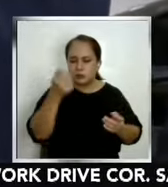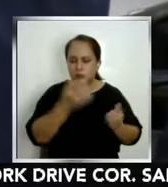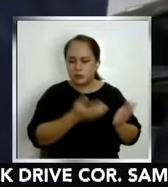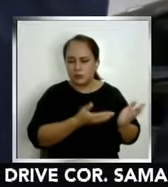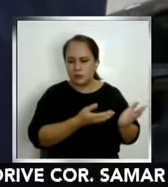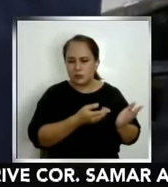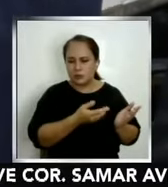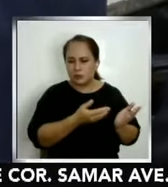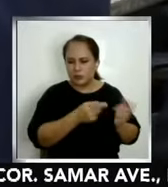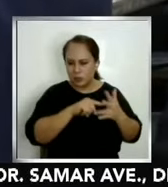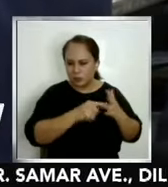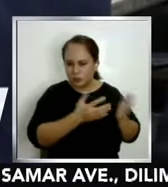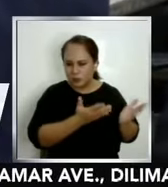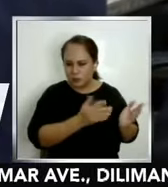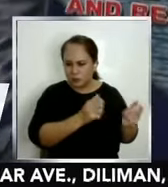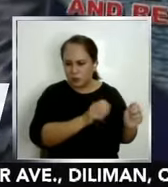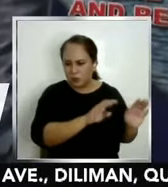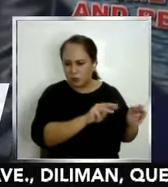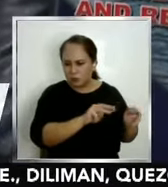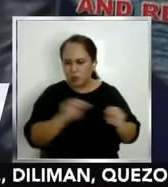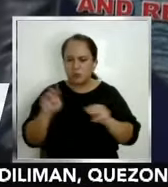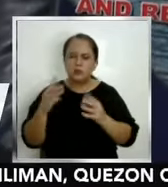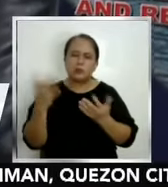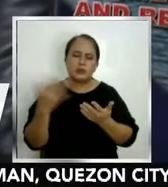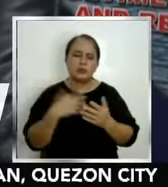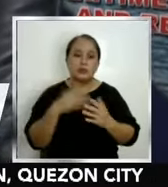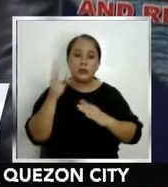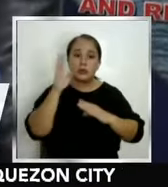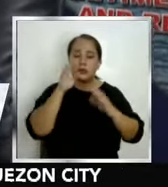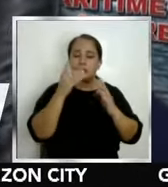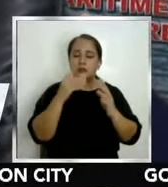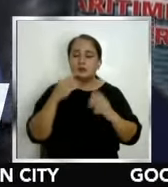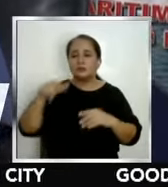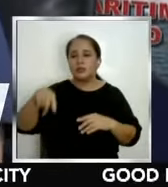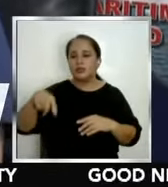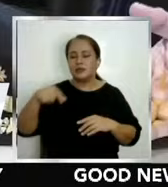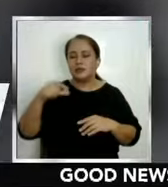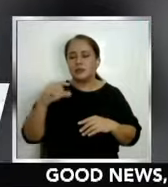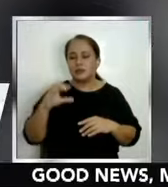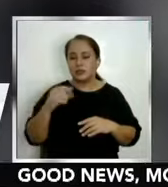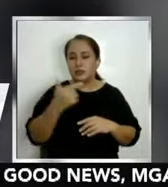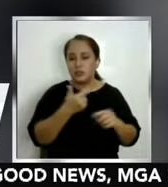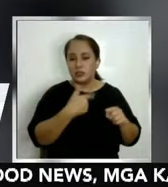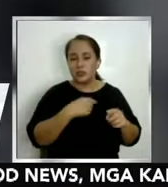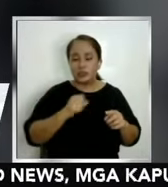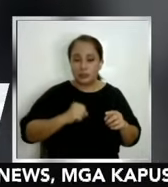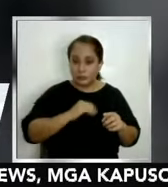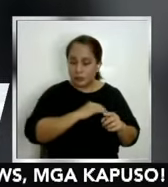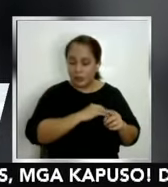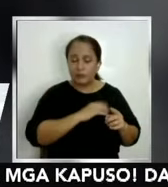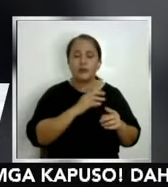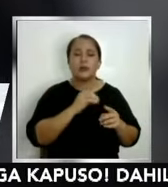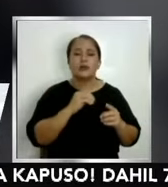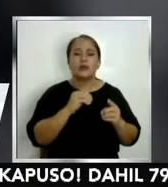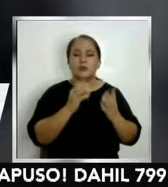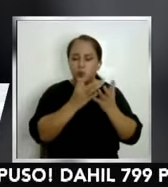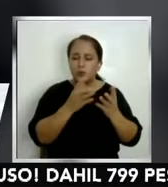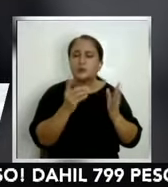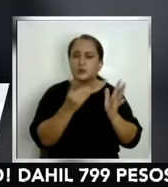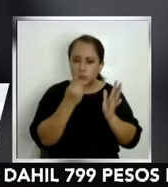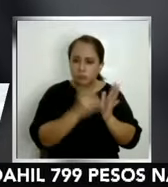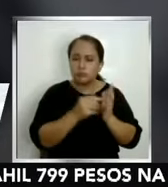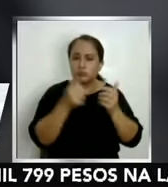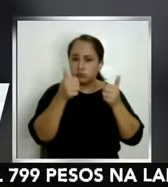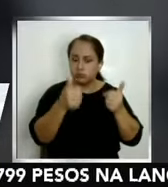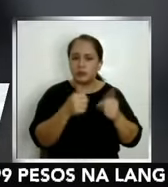Philippine Coast Guard, walang problema sa papeles ang barko maging ang 20 Chinese crew nito. Bago niyan ay may ni-rescue ang Coast Guard na